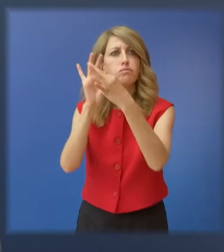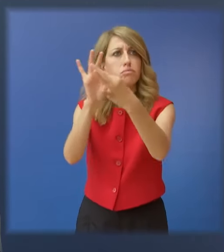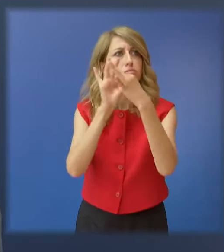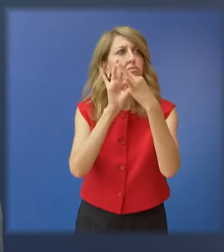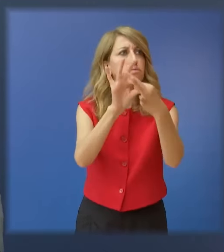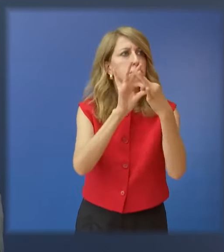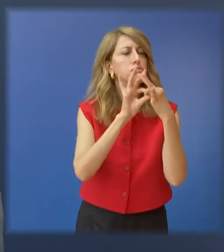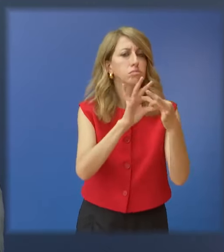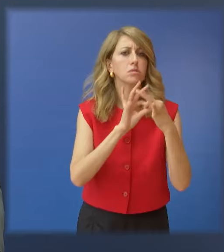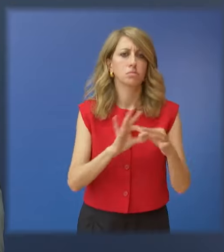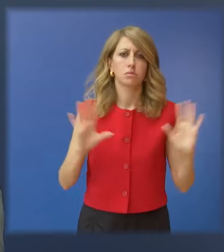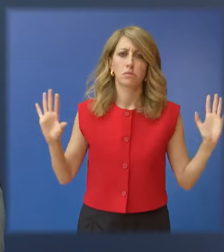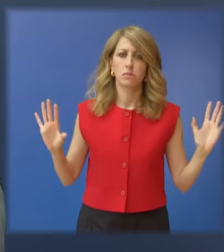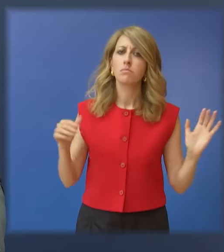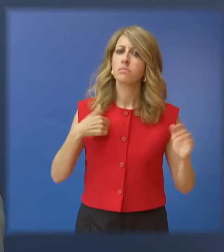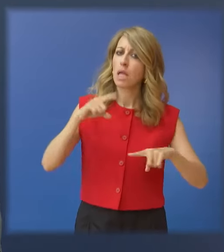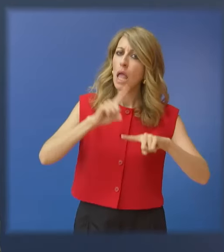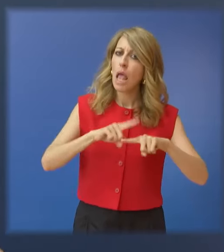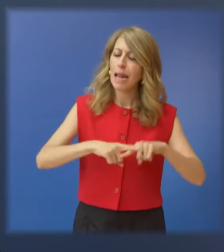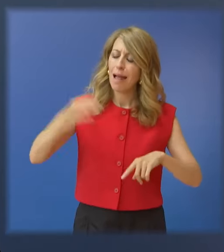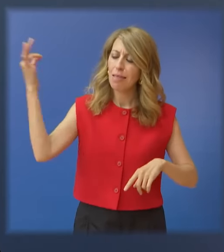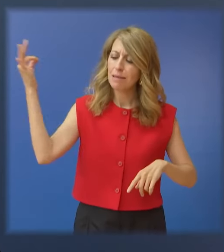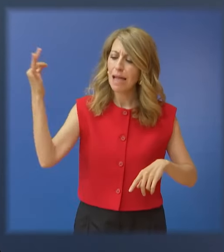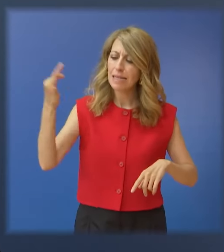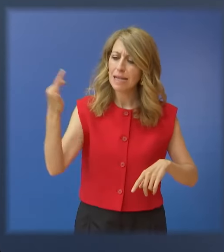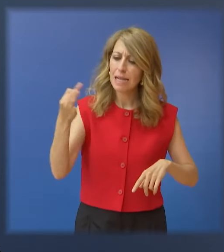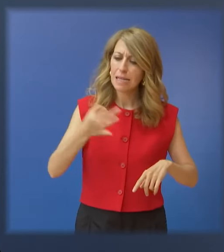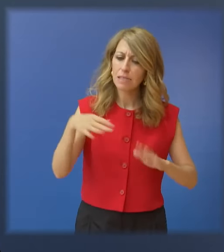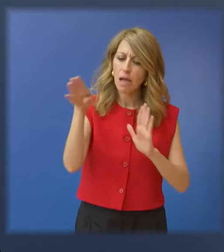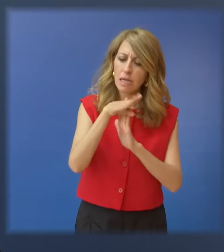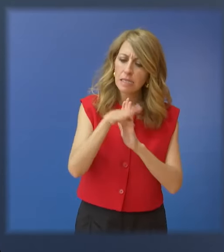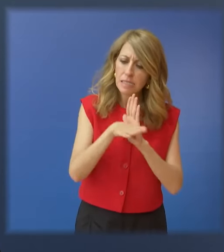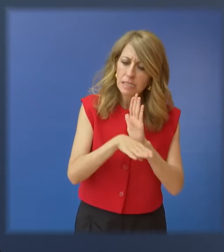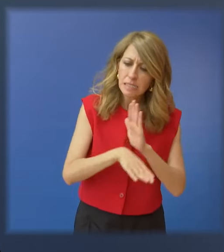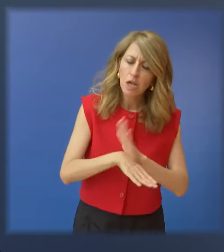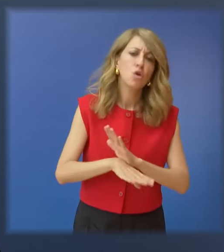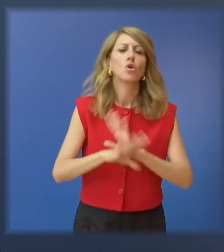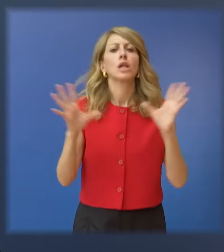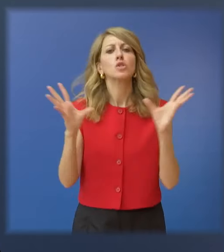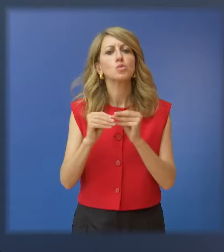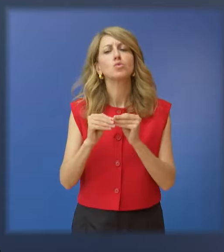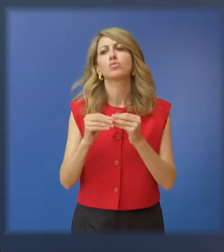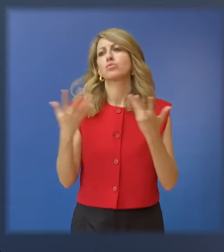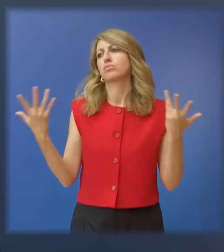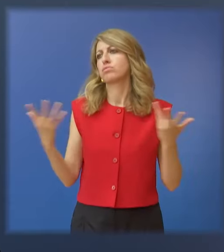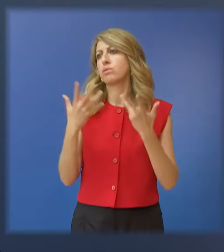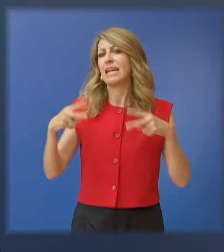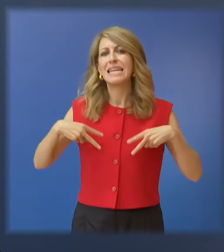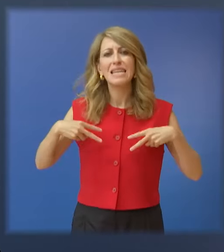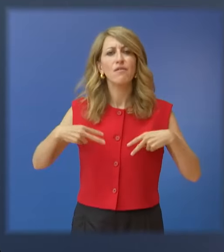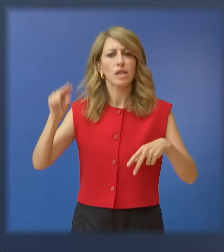γείτονές μας τηρεί όλα τα πρωτόκολλα σε κάθε διαδικασία είτε είναι εκλογική είτε είναι ορκομοσία της κυβέρνησης αλλά το